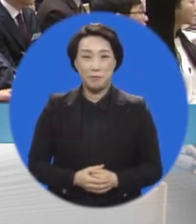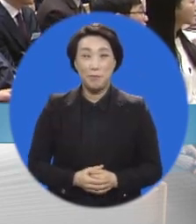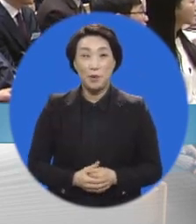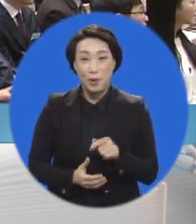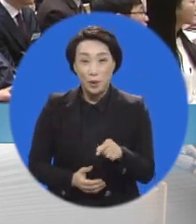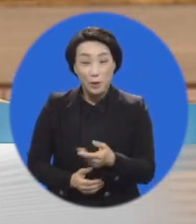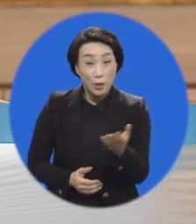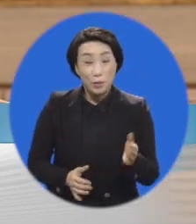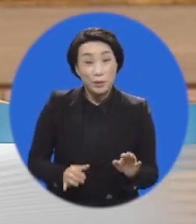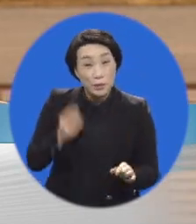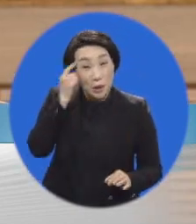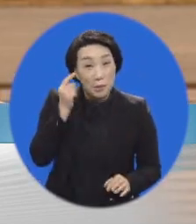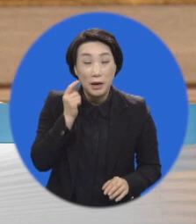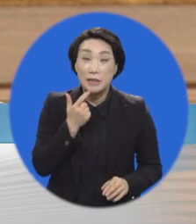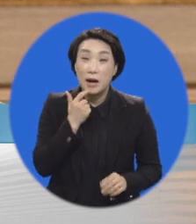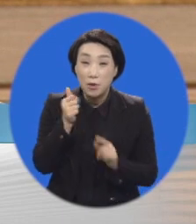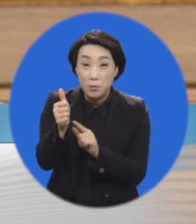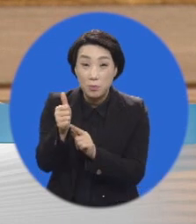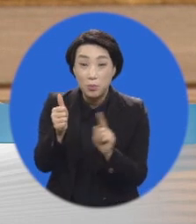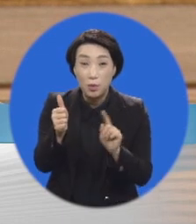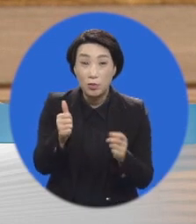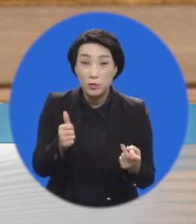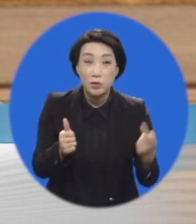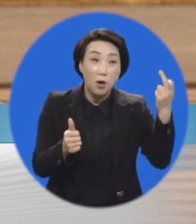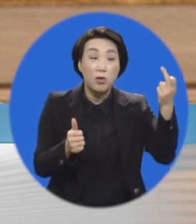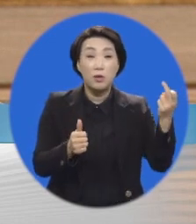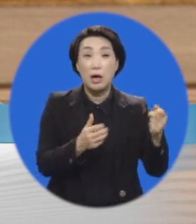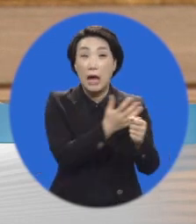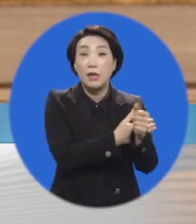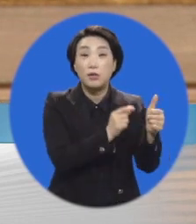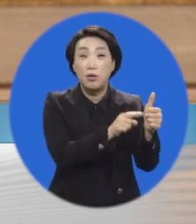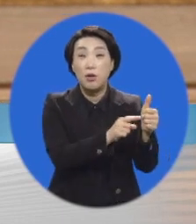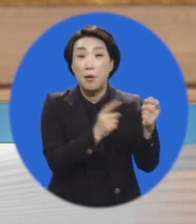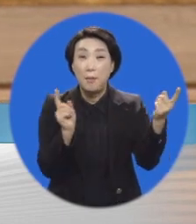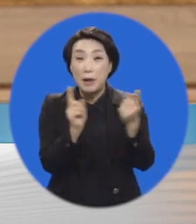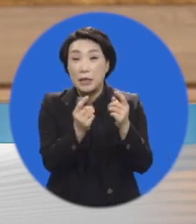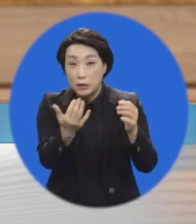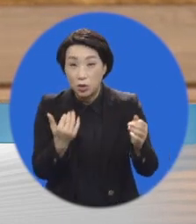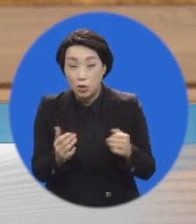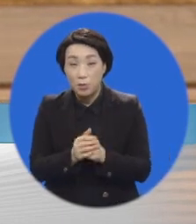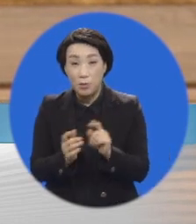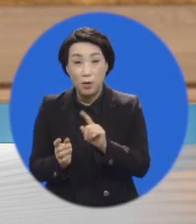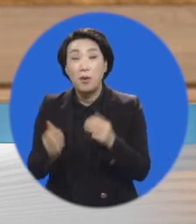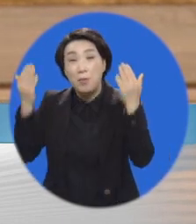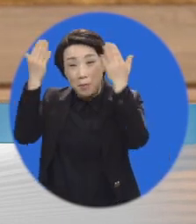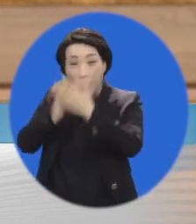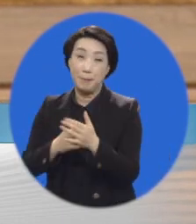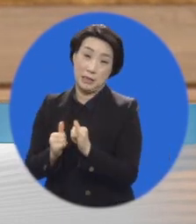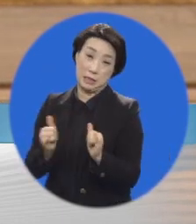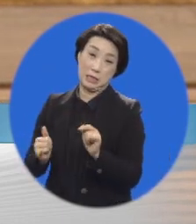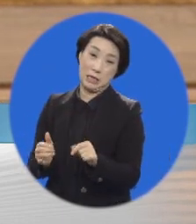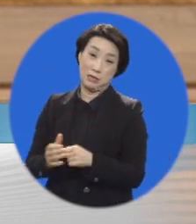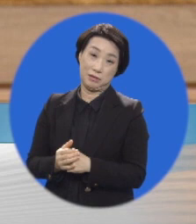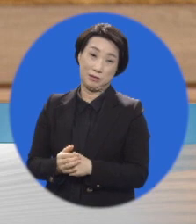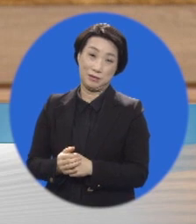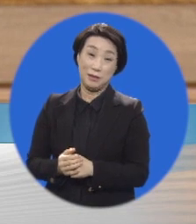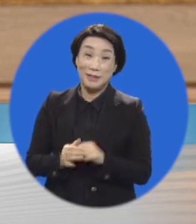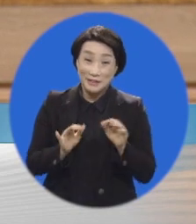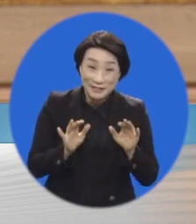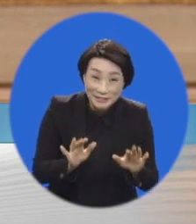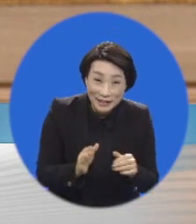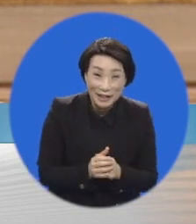누가와 또 야곱은 에서를 만나게 직전까지 주 밤중의 인간이야.